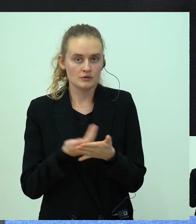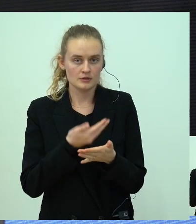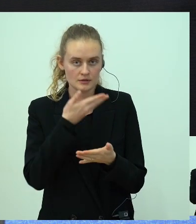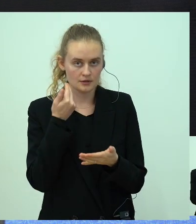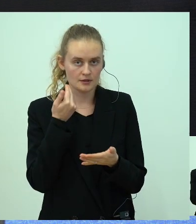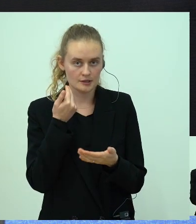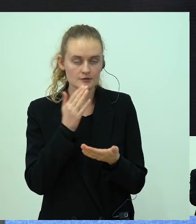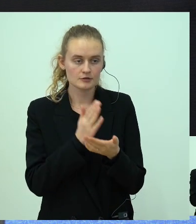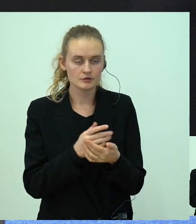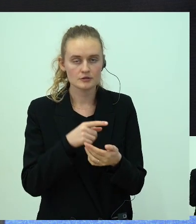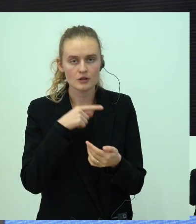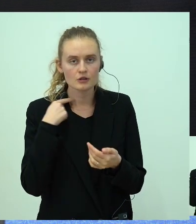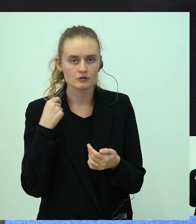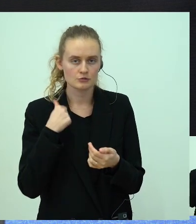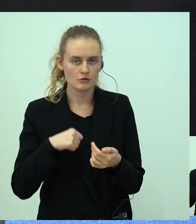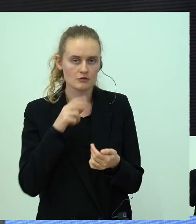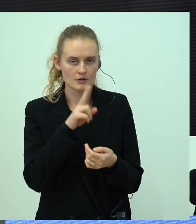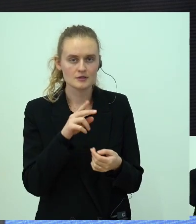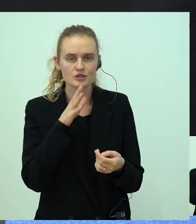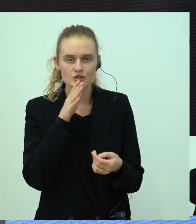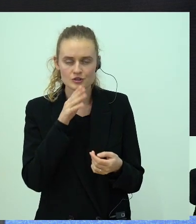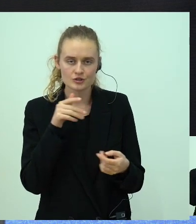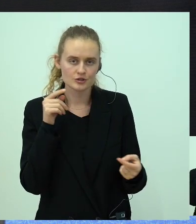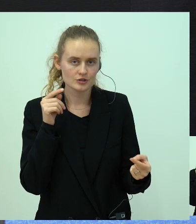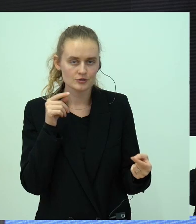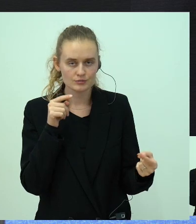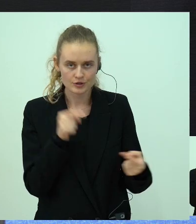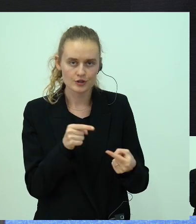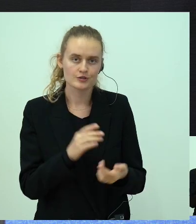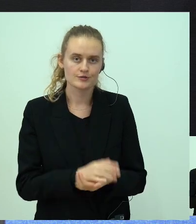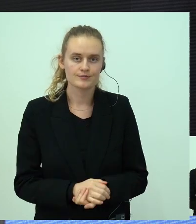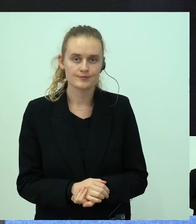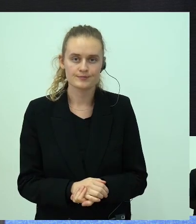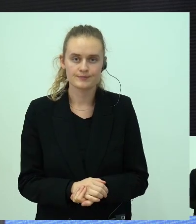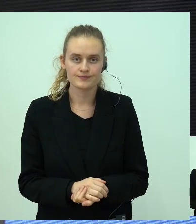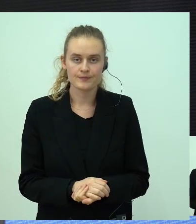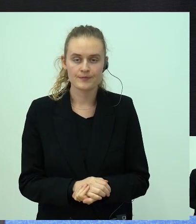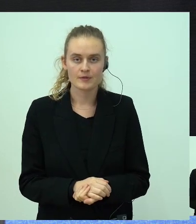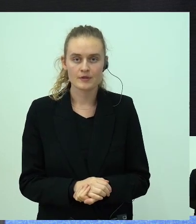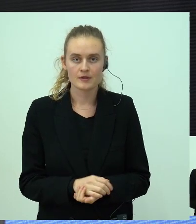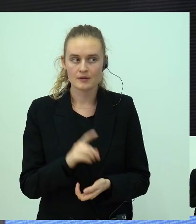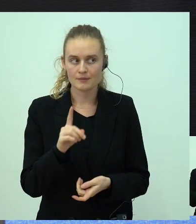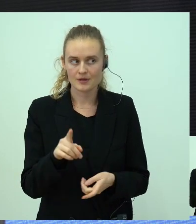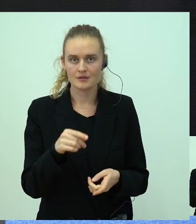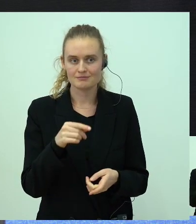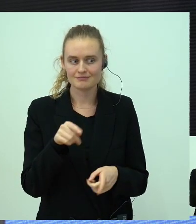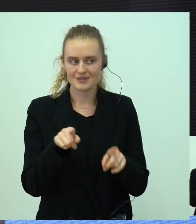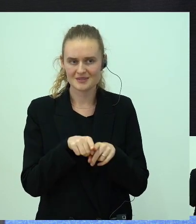kurie yra antisemitiškai nusiteikę. Tačiau būti tokiam